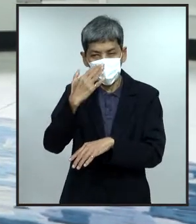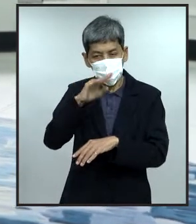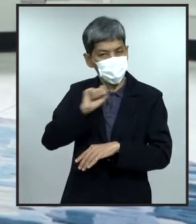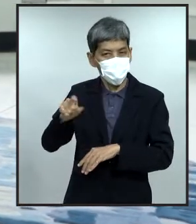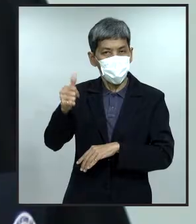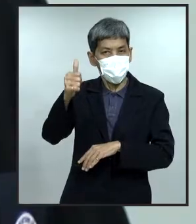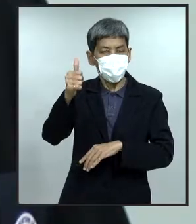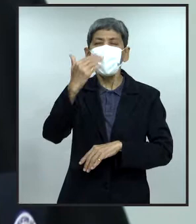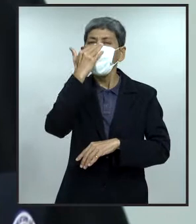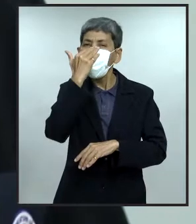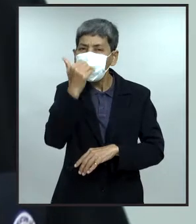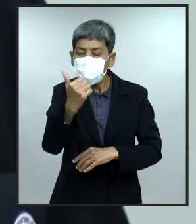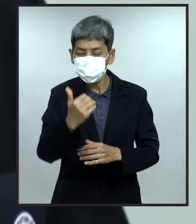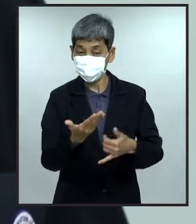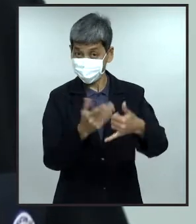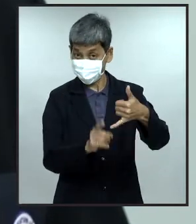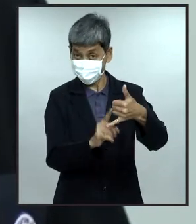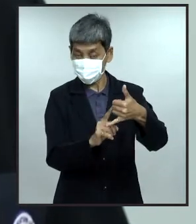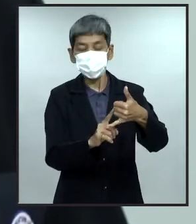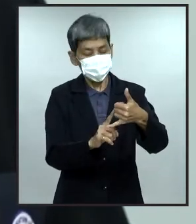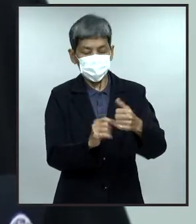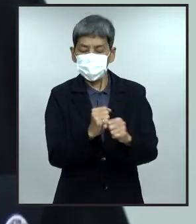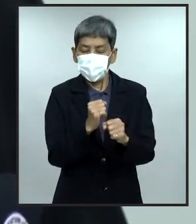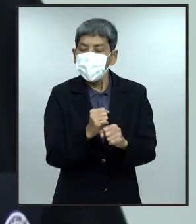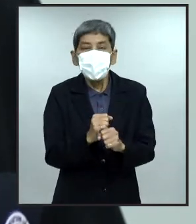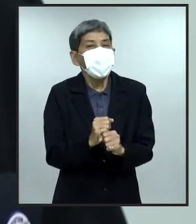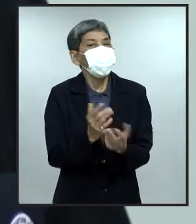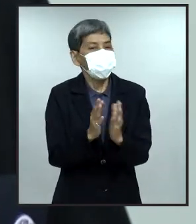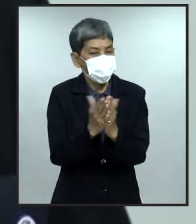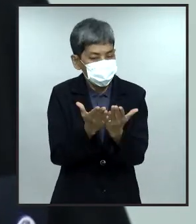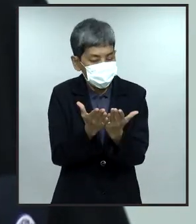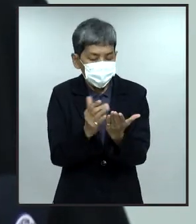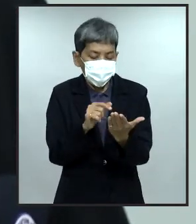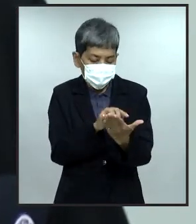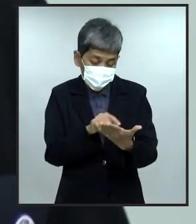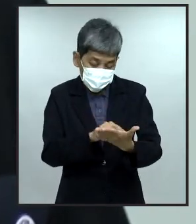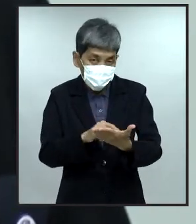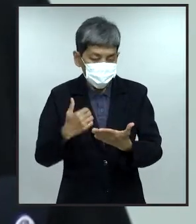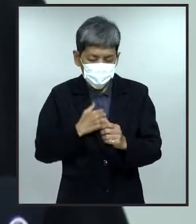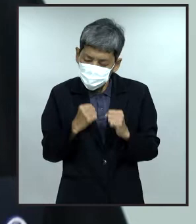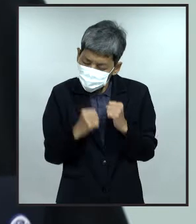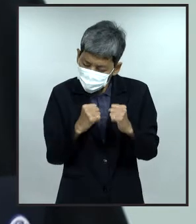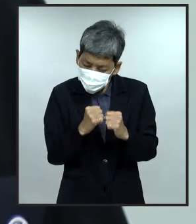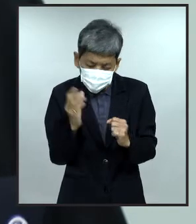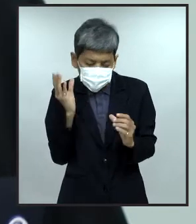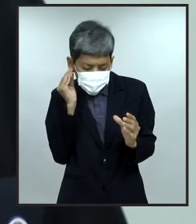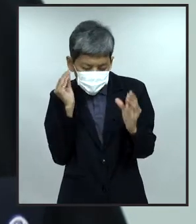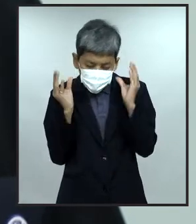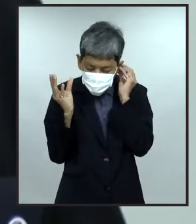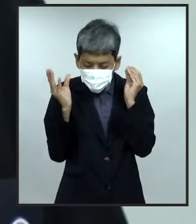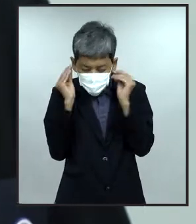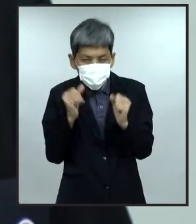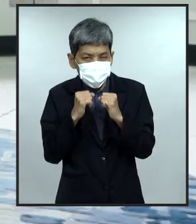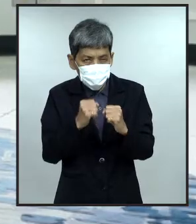ครับเพราะว่าเขาก็จะต้องดูหนังสือหรือจะต้องมีความพยายามมากกว่าคนตา